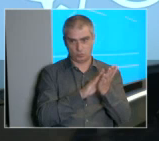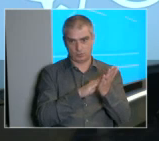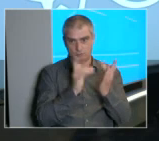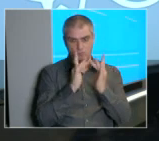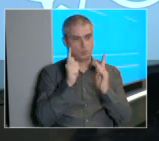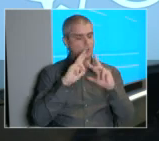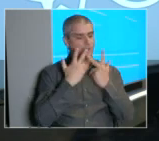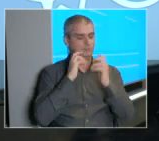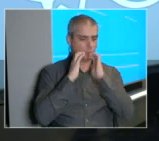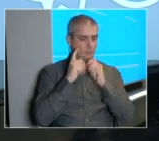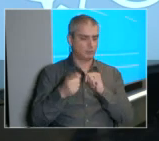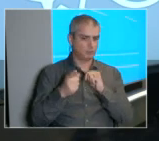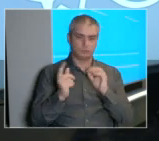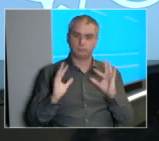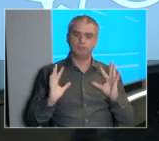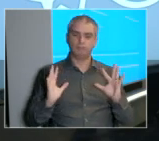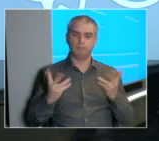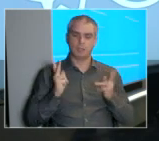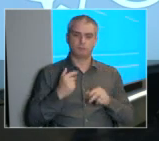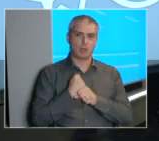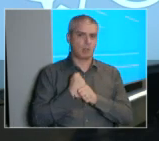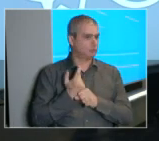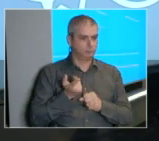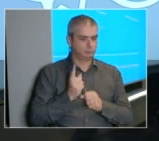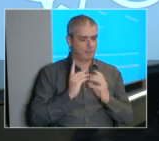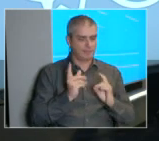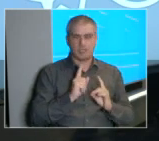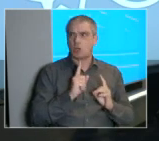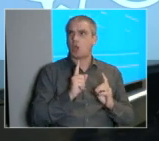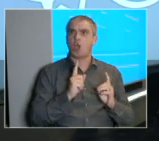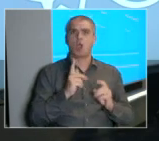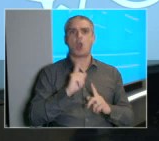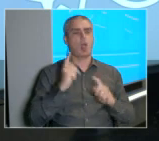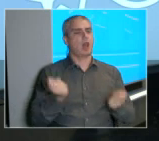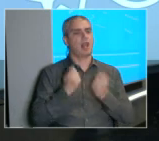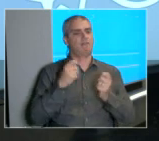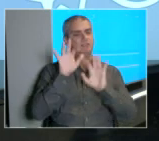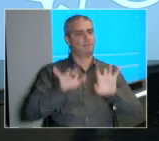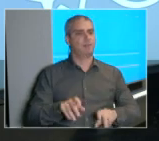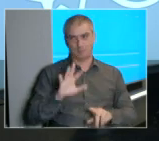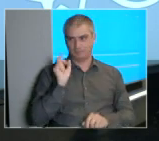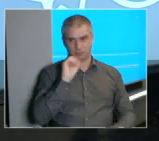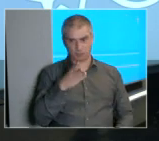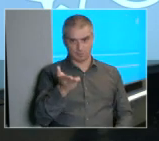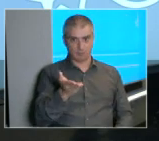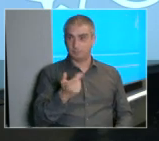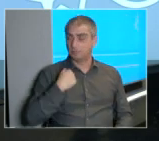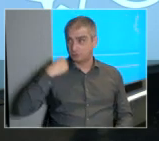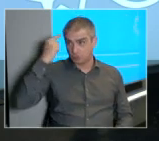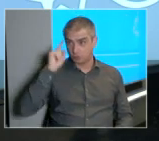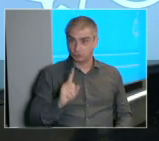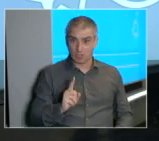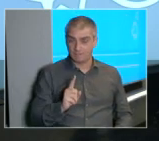אמון הציבור בתקשורת, אז מה ניתן לעשות? כי אני לא חושב שהדרך היא לא לפרסם תמלילים כאשר מגיעים אליך. אני